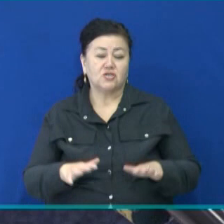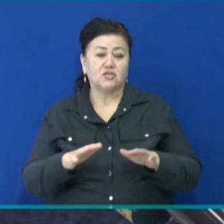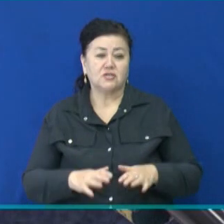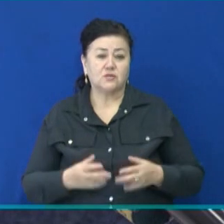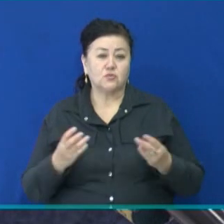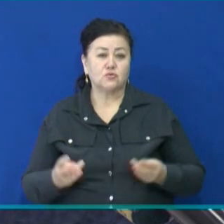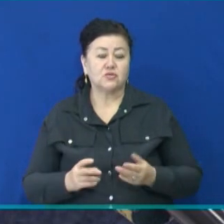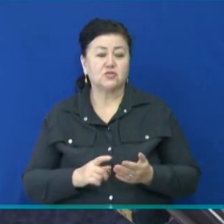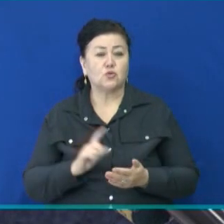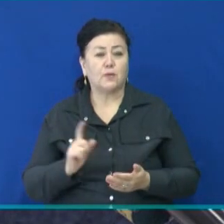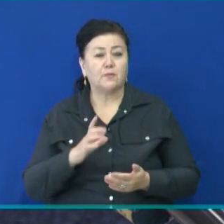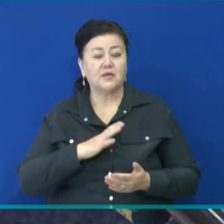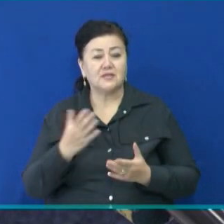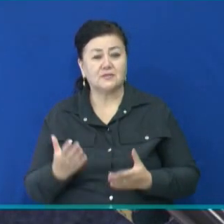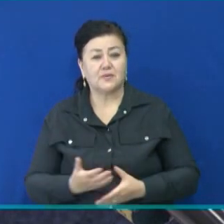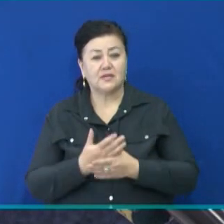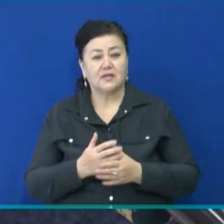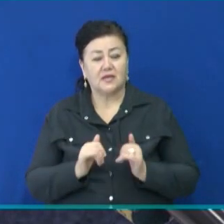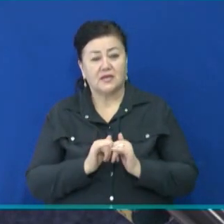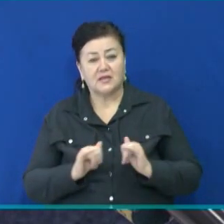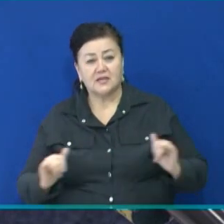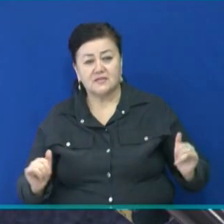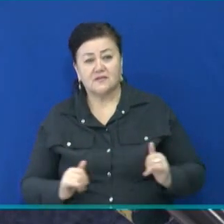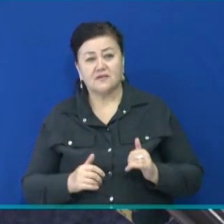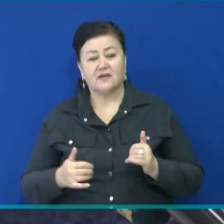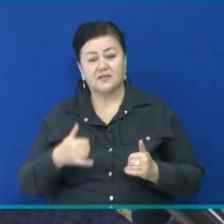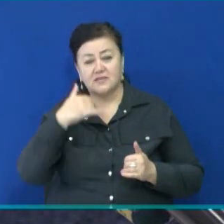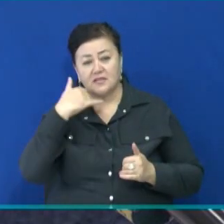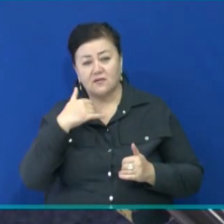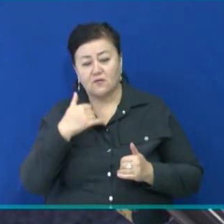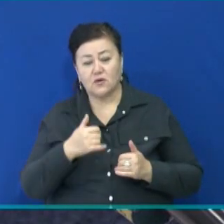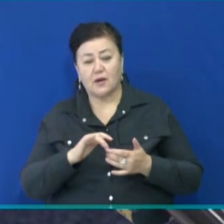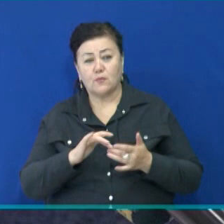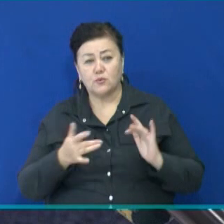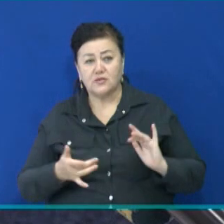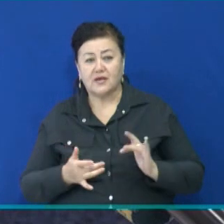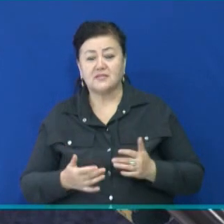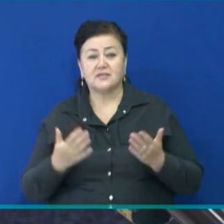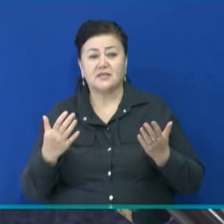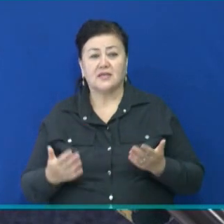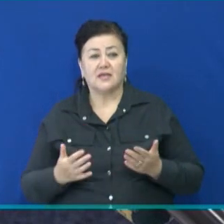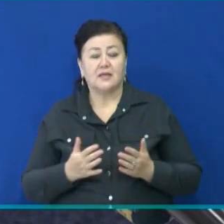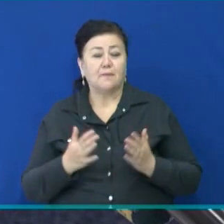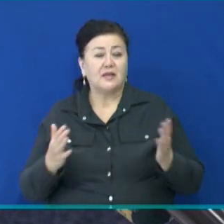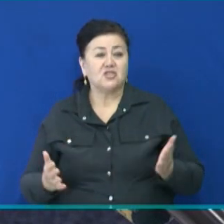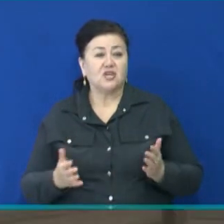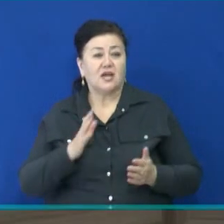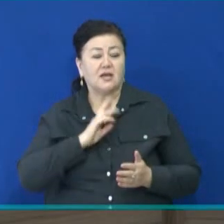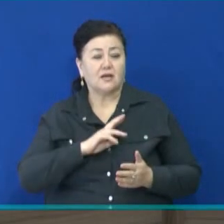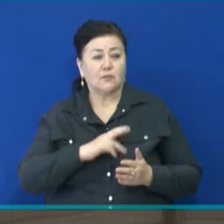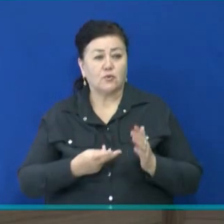обеспечить чистоту, нужно развивать коммуникацию и многое другое. Все эти работы в большой перспективе, и ее нужно внедрить в